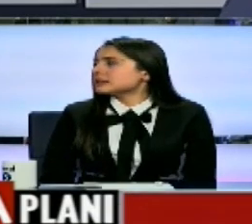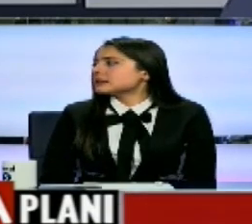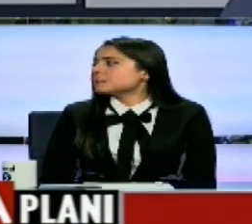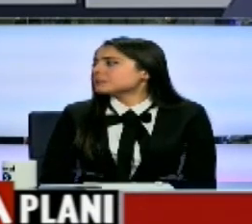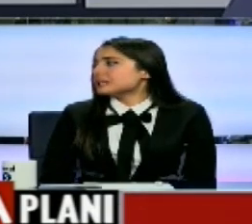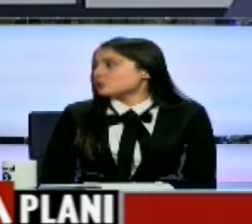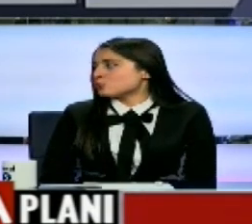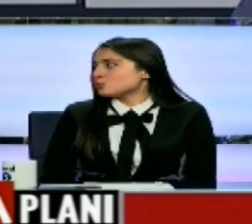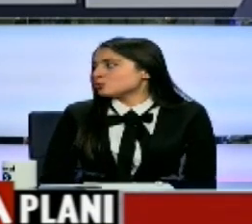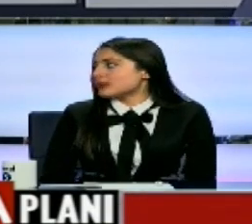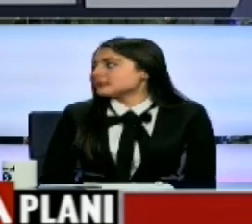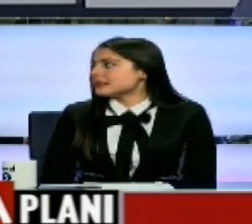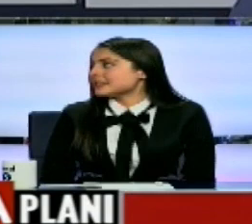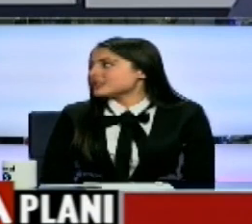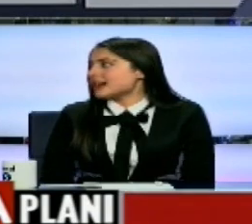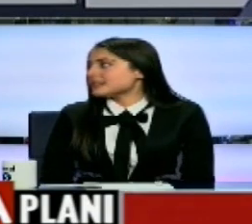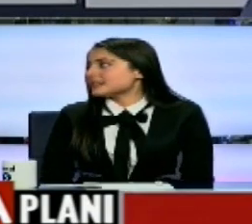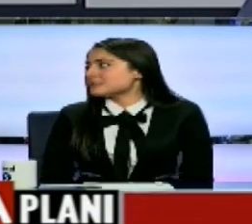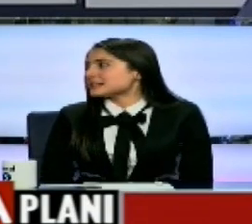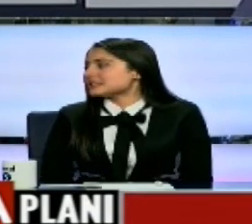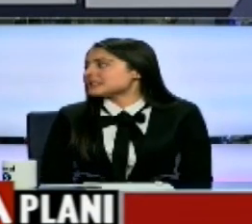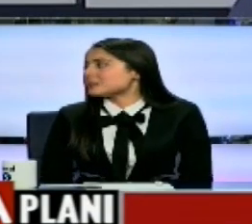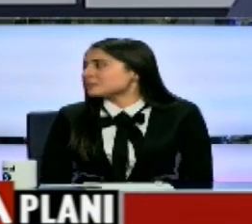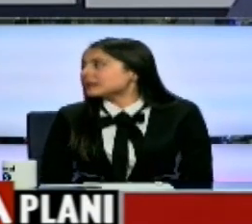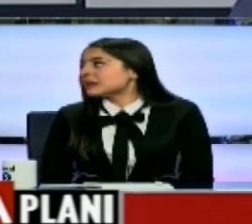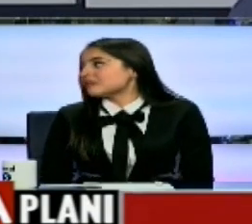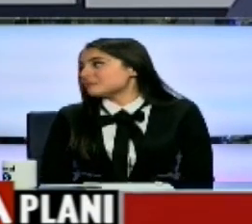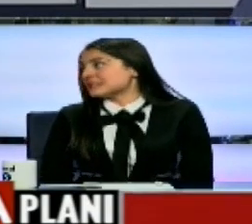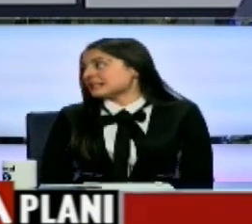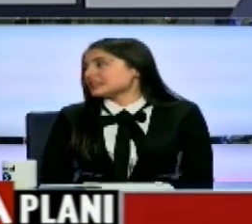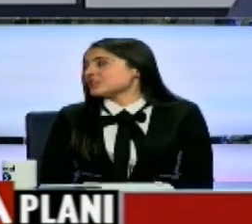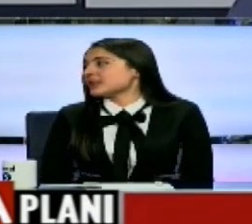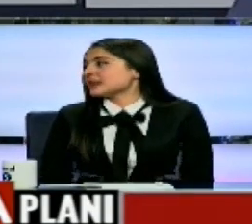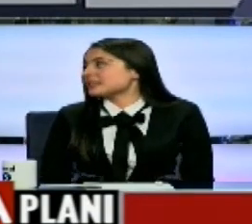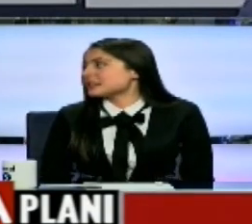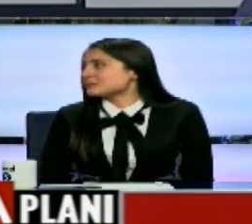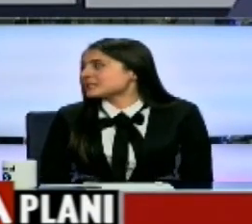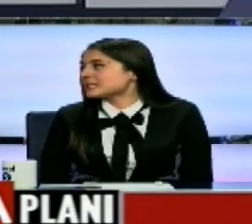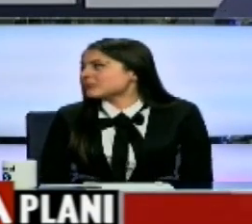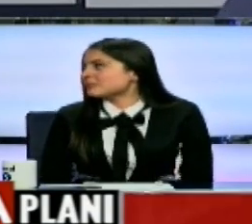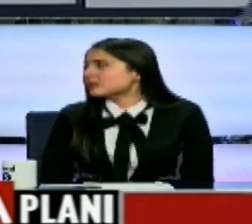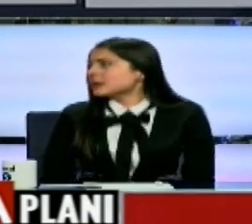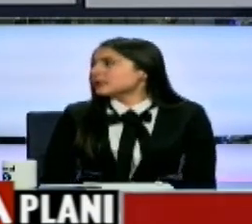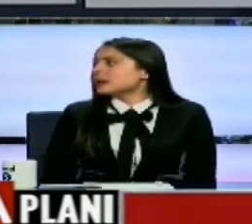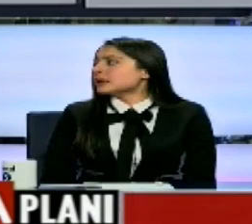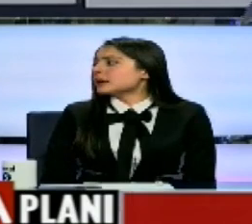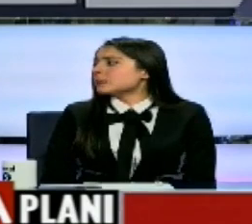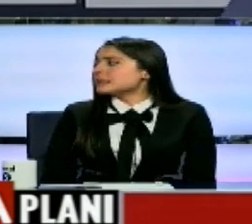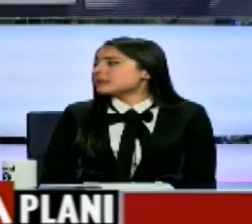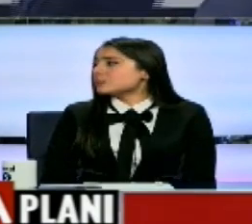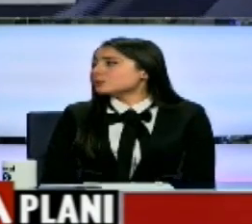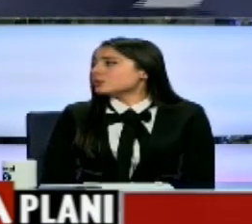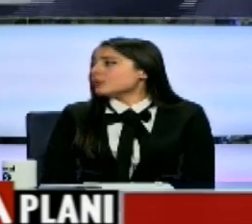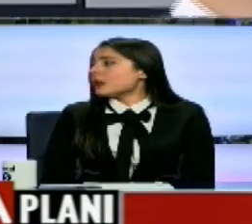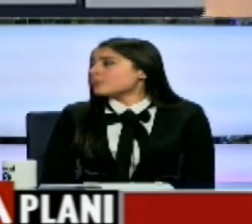sıkıntıların bir çözümüdür aslında ticarete atılmasının sebebi ve bizlere ticarete kazandırmasının sebebi.